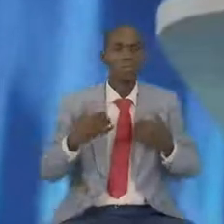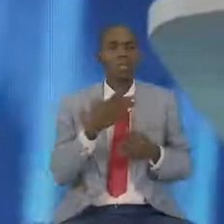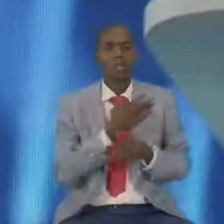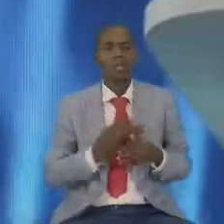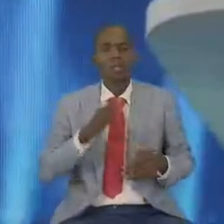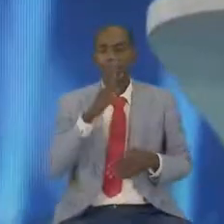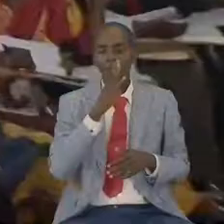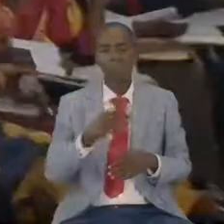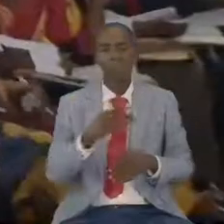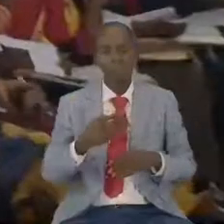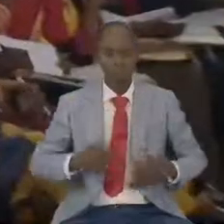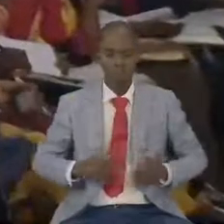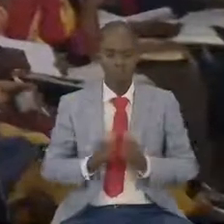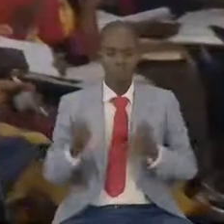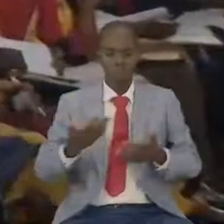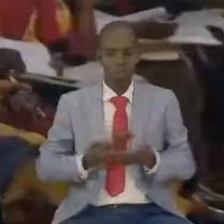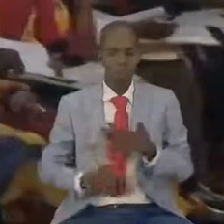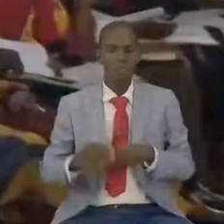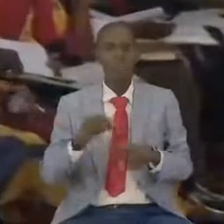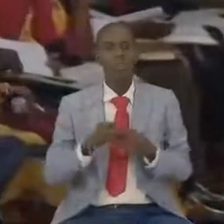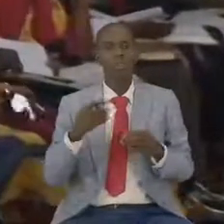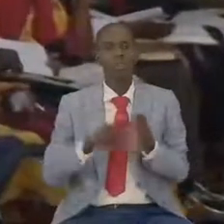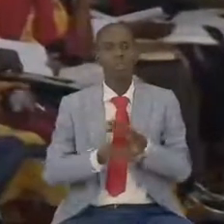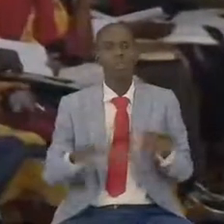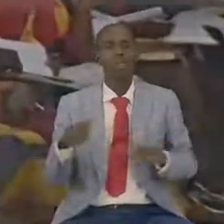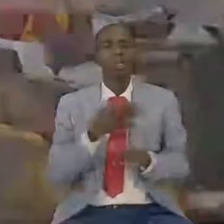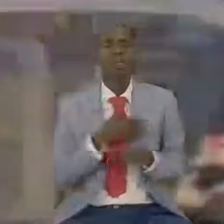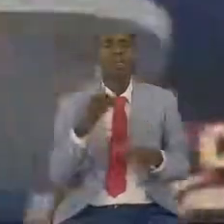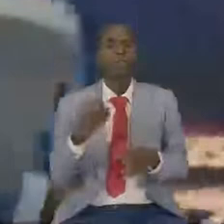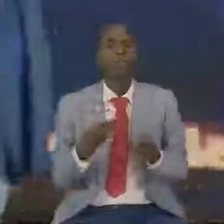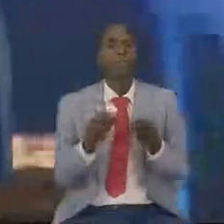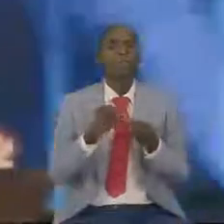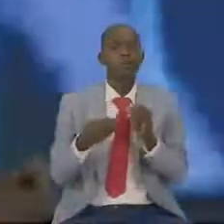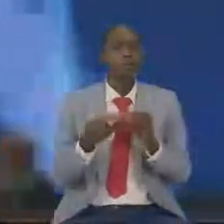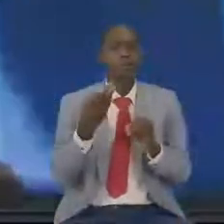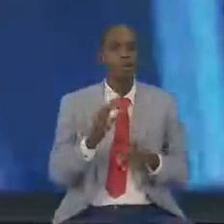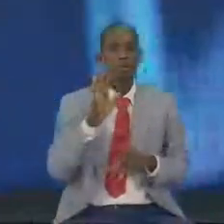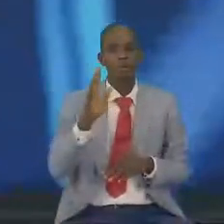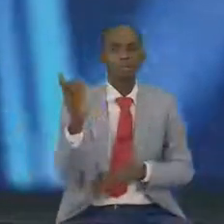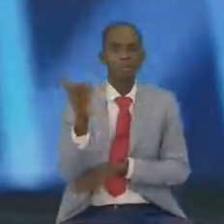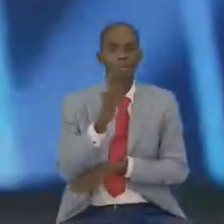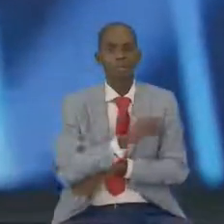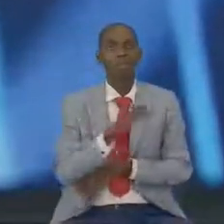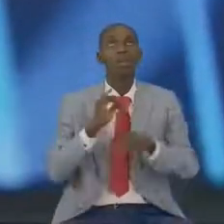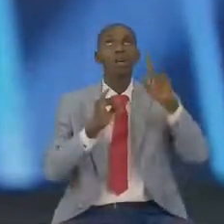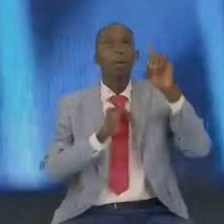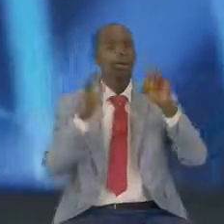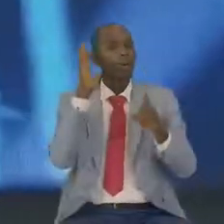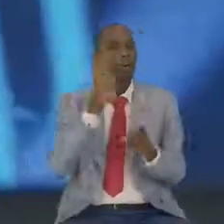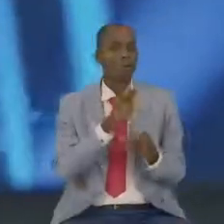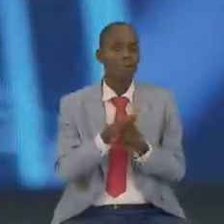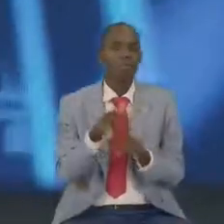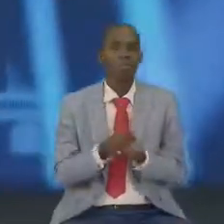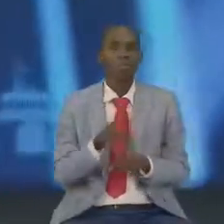ton pays. Je remplirai le nombre de tes jours.